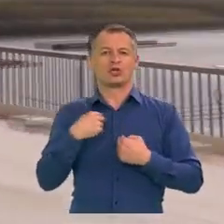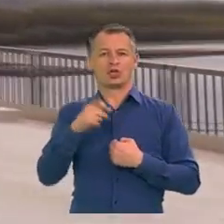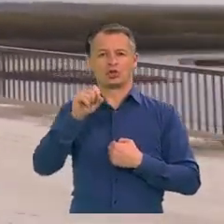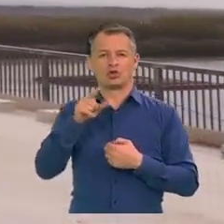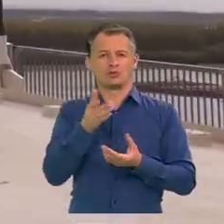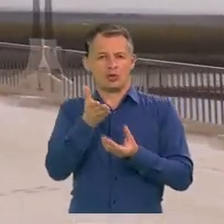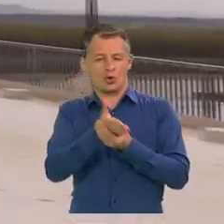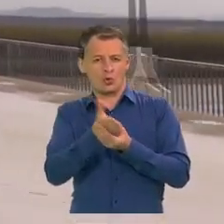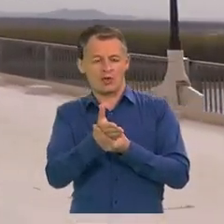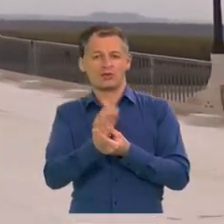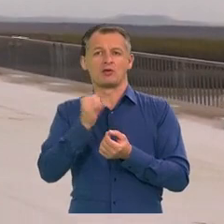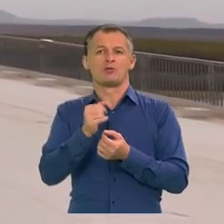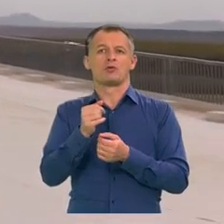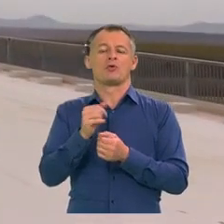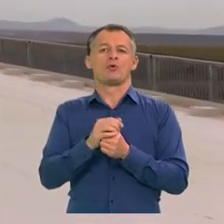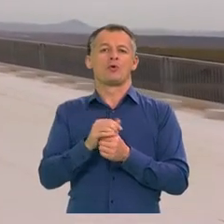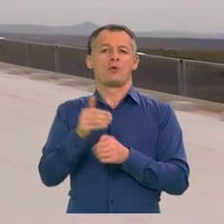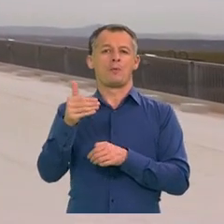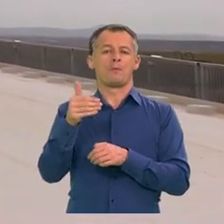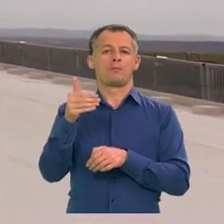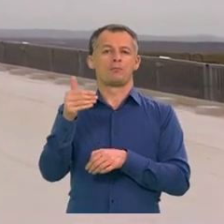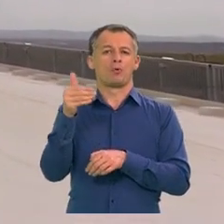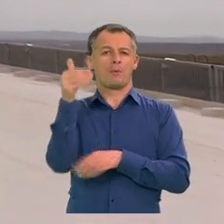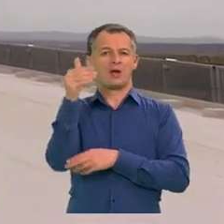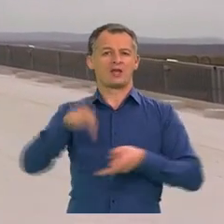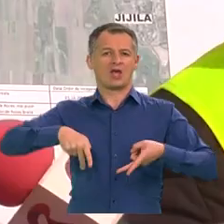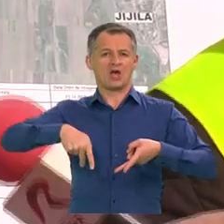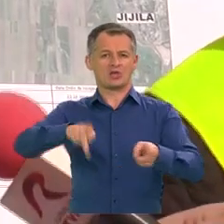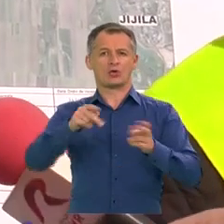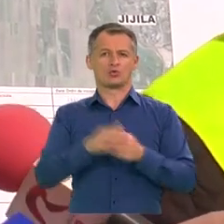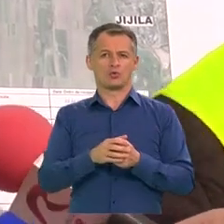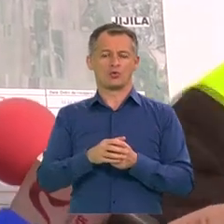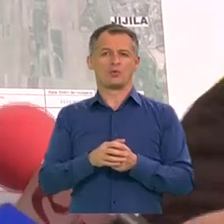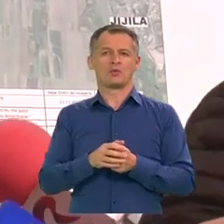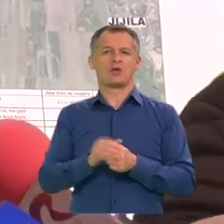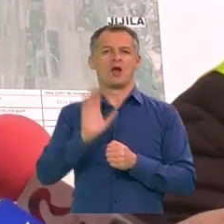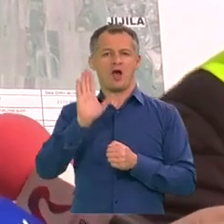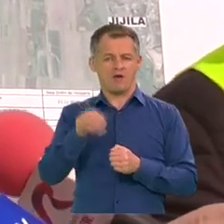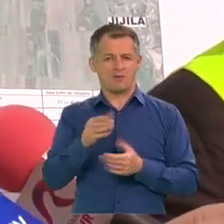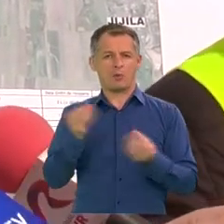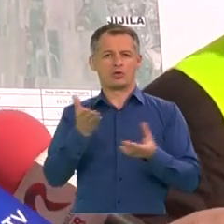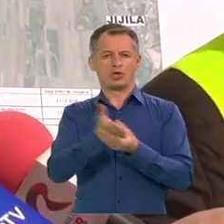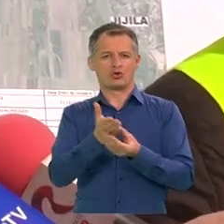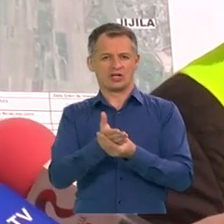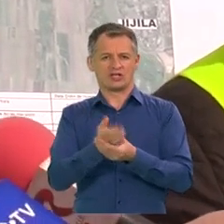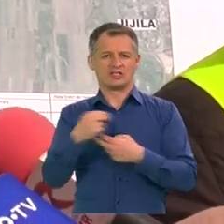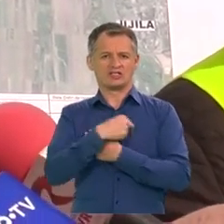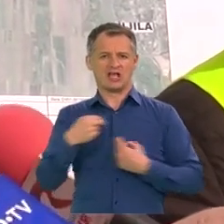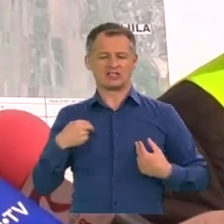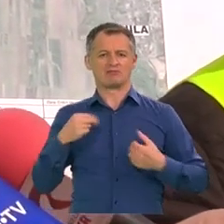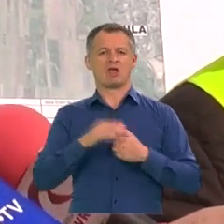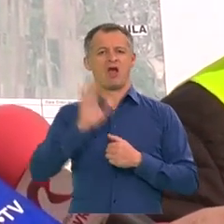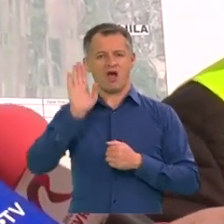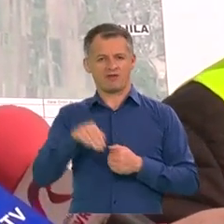de drumuri, beneficiarul proiectului. Da, avem o serie de dosare în instanță în momentul de față, în diferite faze. Avem